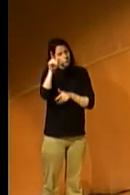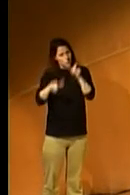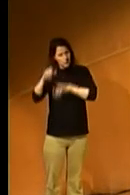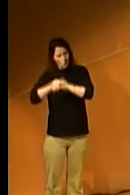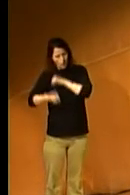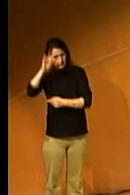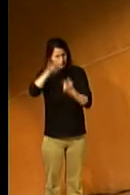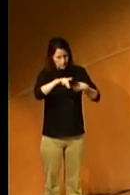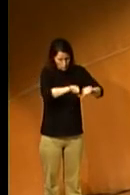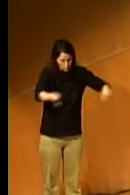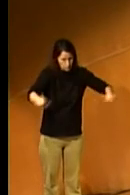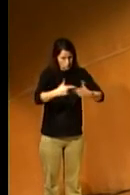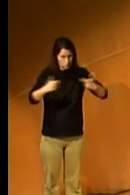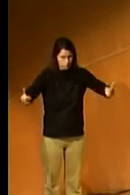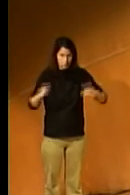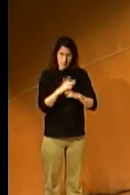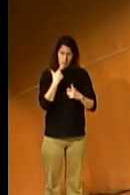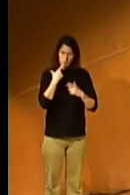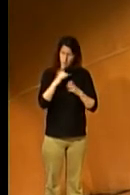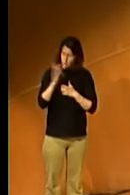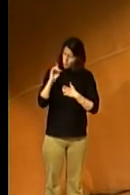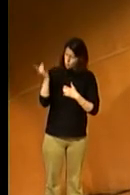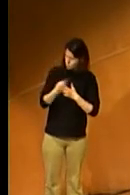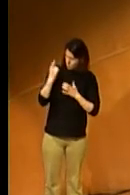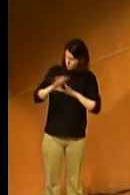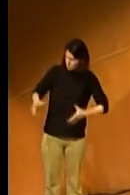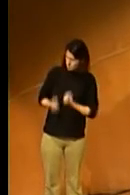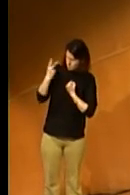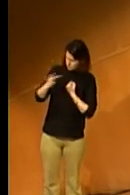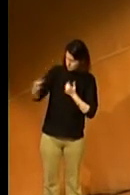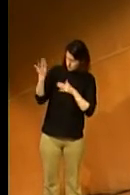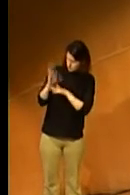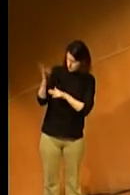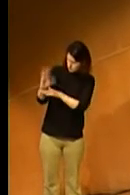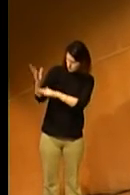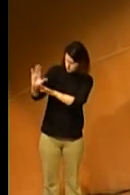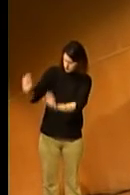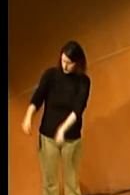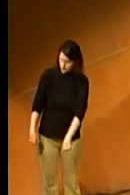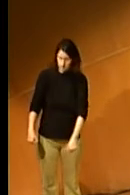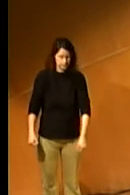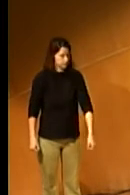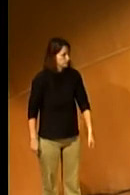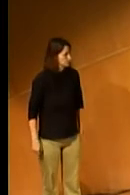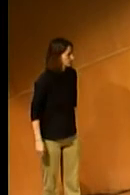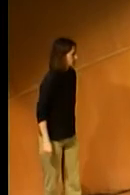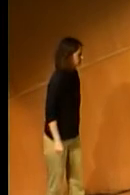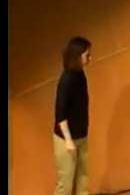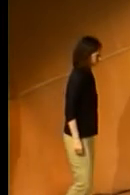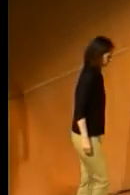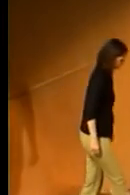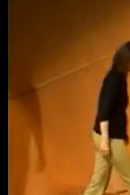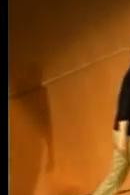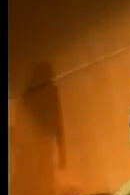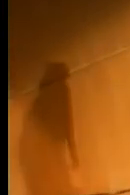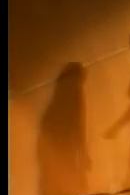le travail de nos élèves, et on a pu mettre en place les différentes compétences acquises durant l'année scolaire.